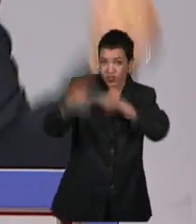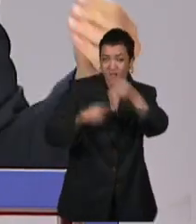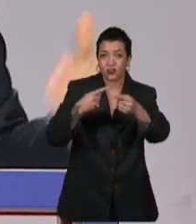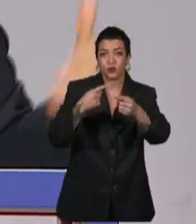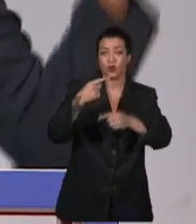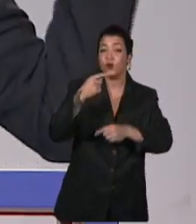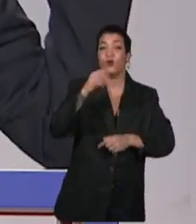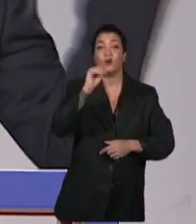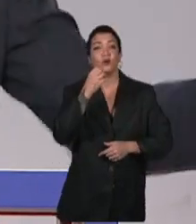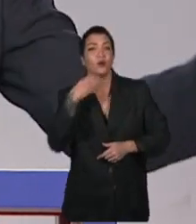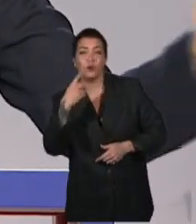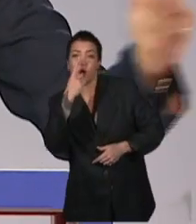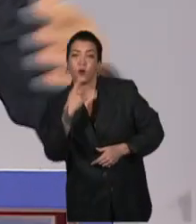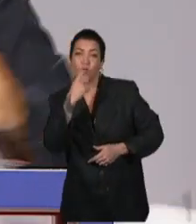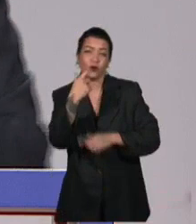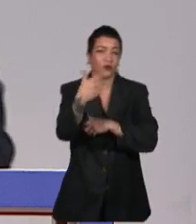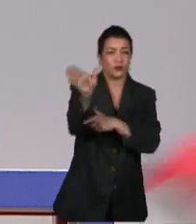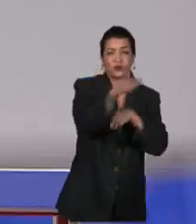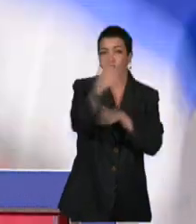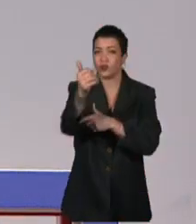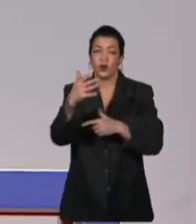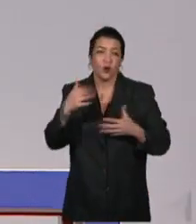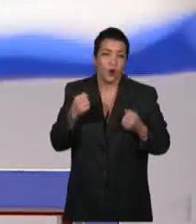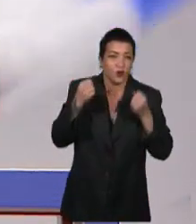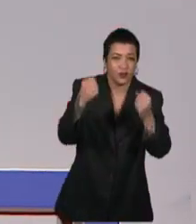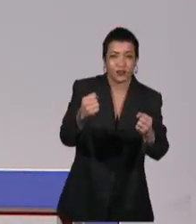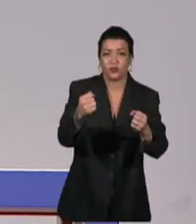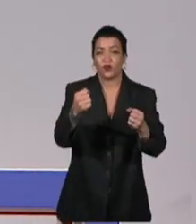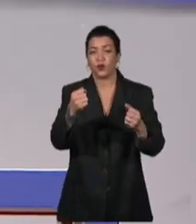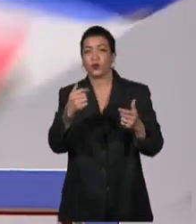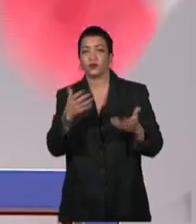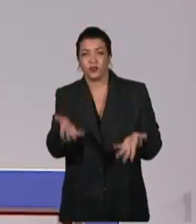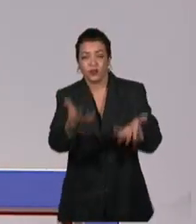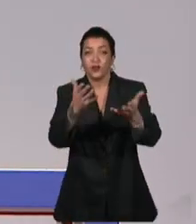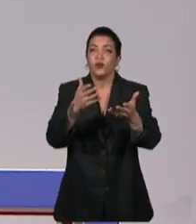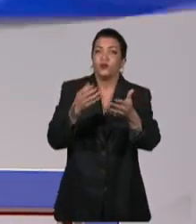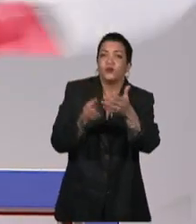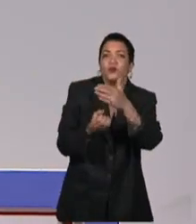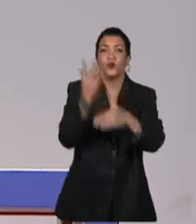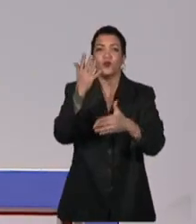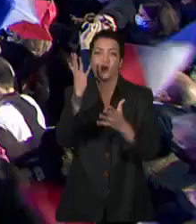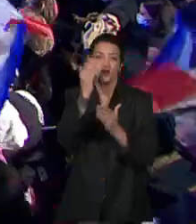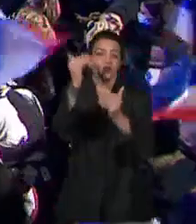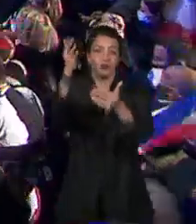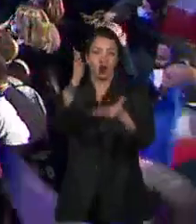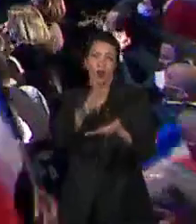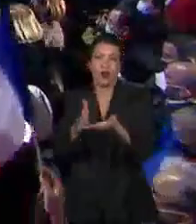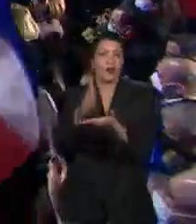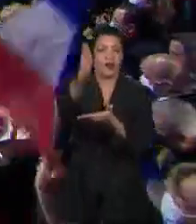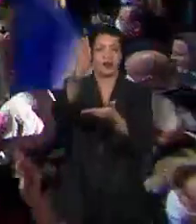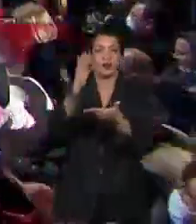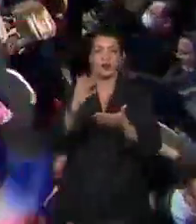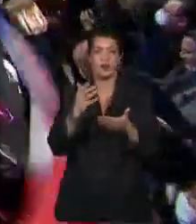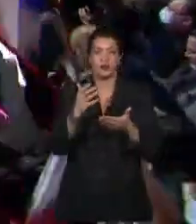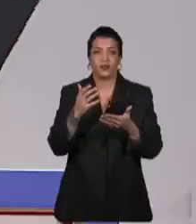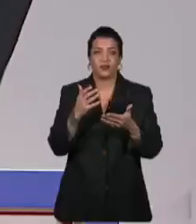tricolore, fraternelle et audacieuse, celle qui file vers de nouvelles espérances, celle qui